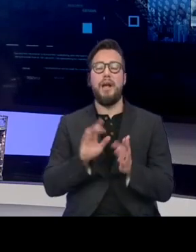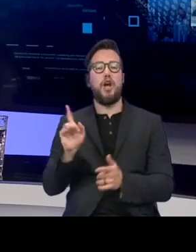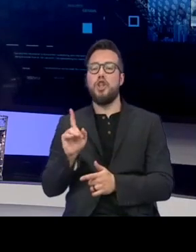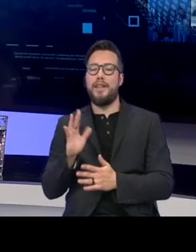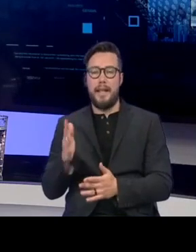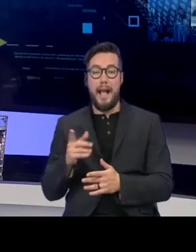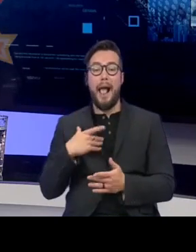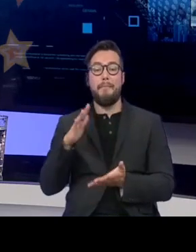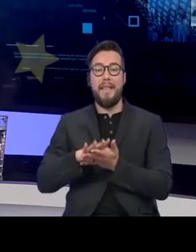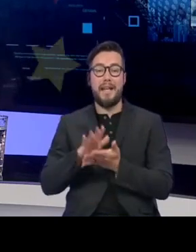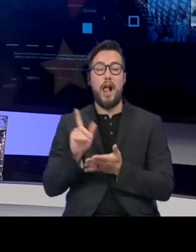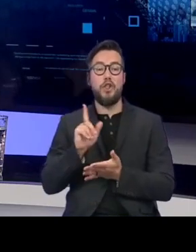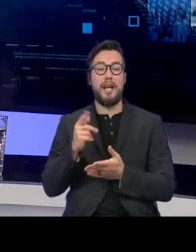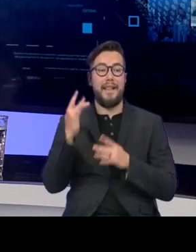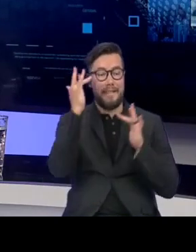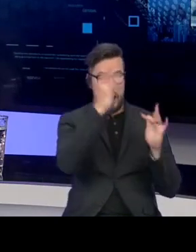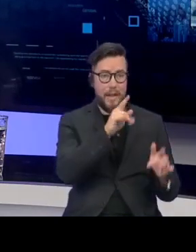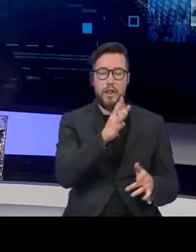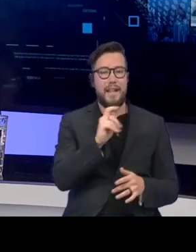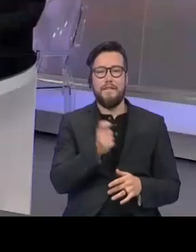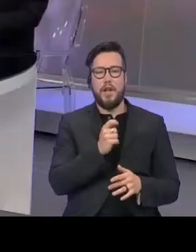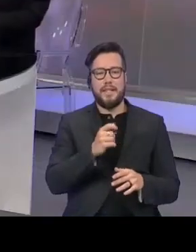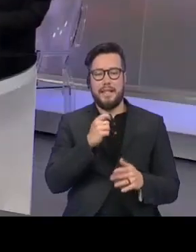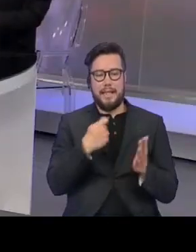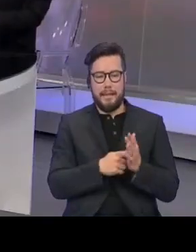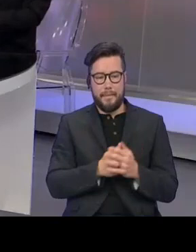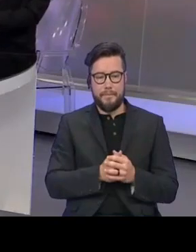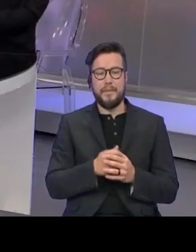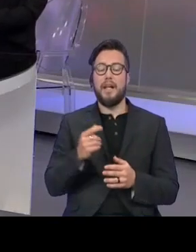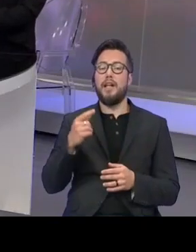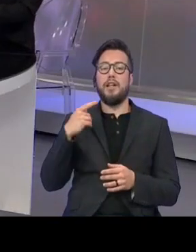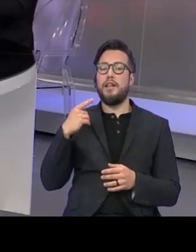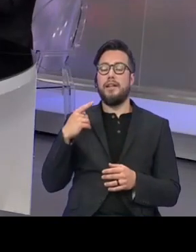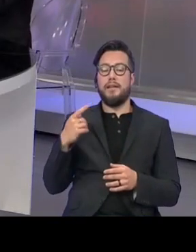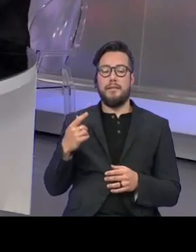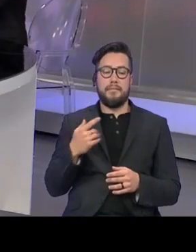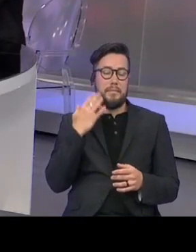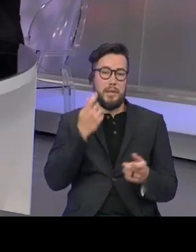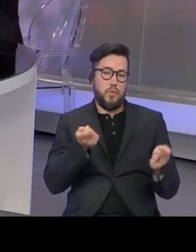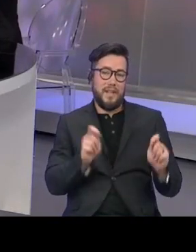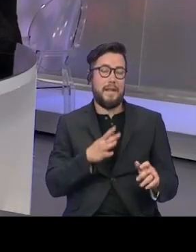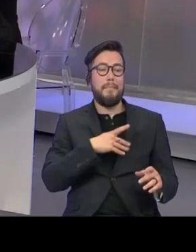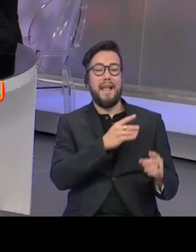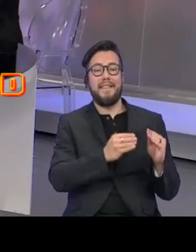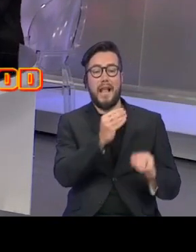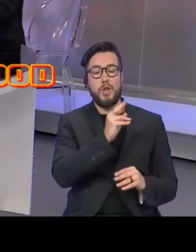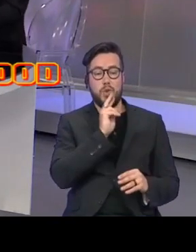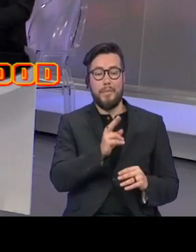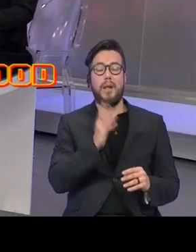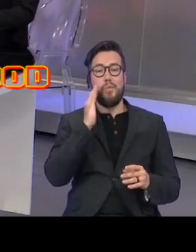ktoré Slovenská republika používa, naozaj nie je vojenské povahy. Vyzhodnete sa a opäť to nebudete téme hovoriť vy, ale to hovoria ľudia, ktorí sú za to zodpovední. Lebo pán Nac ľúbil práve,